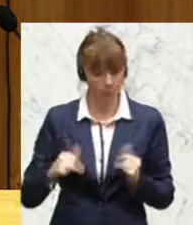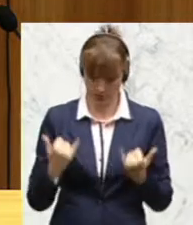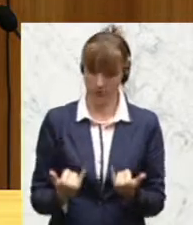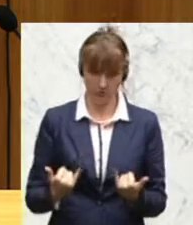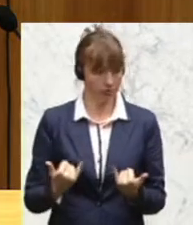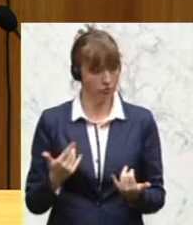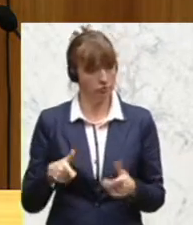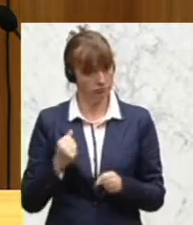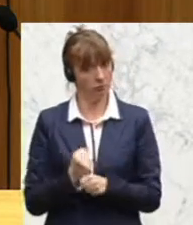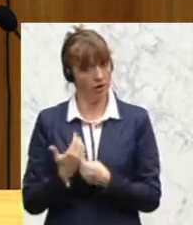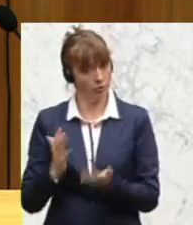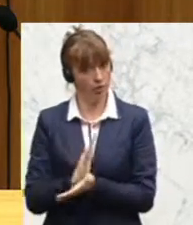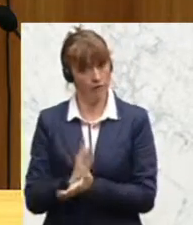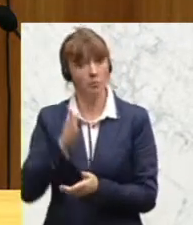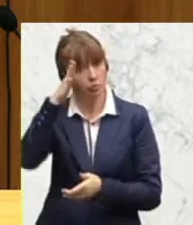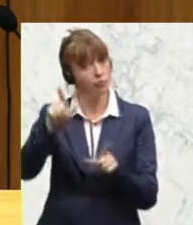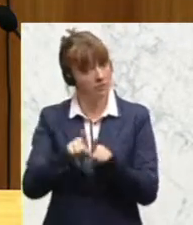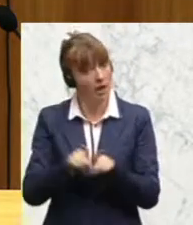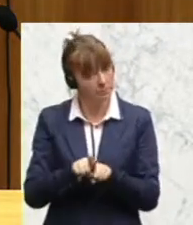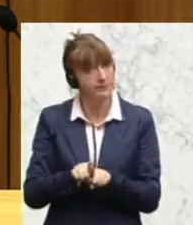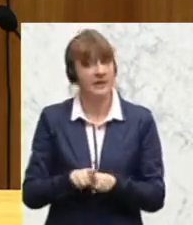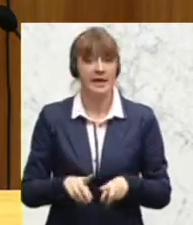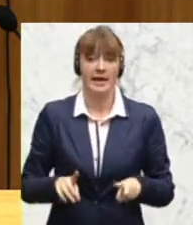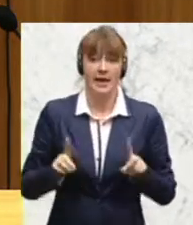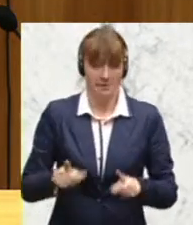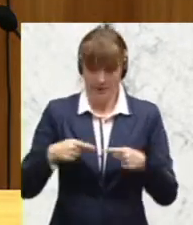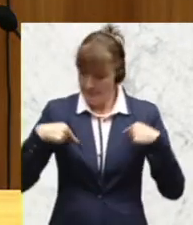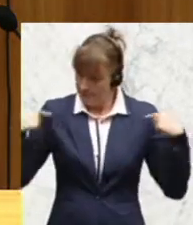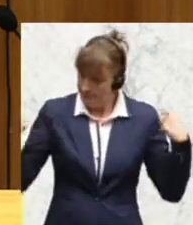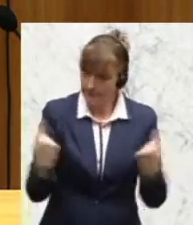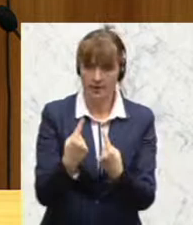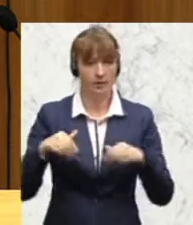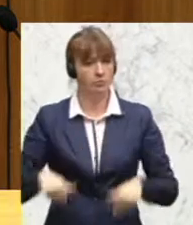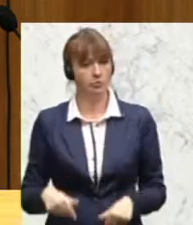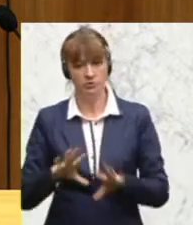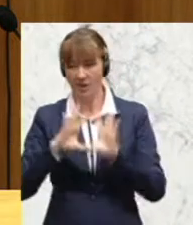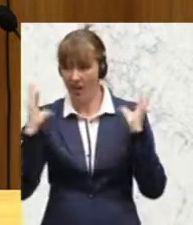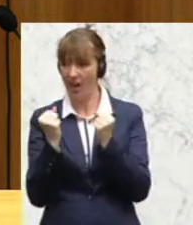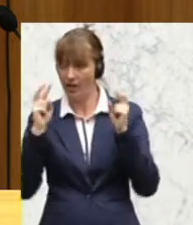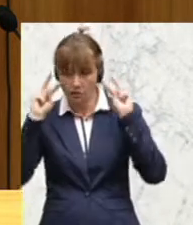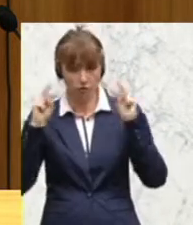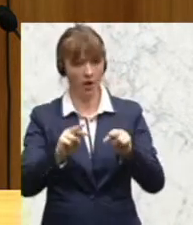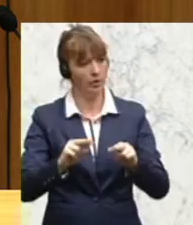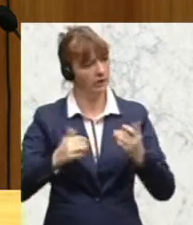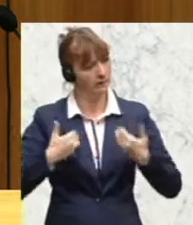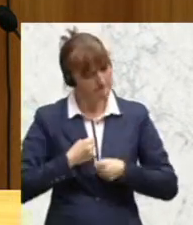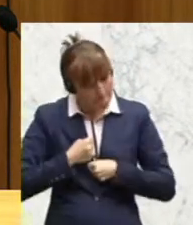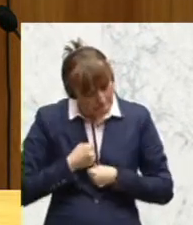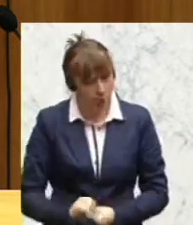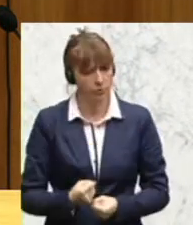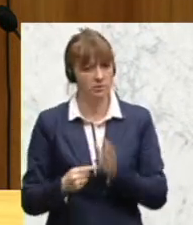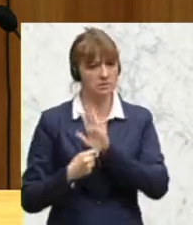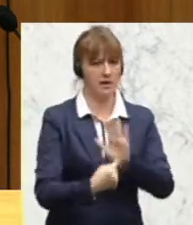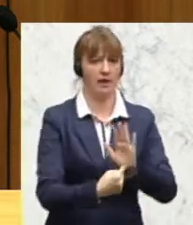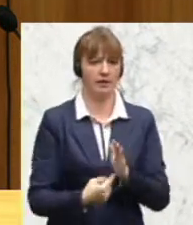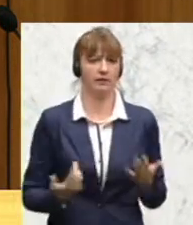jetzt und in Zukunft. Aber wir alle sind gefordert, hinzuschauen, Zivilcourage zu zeigen,